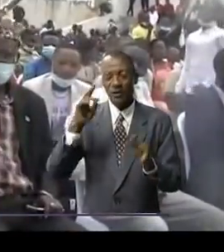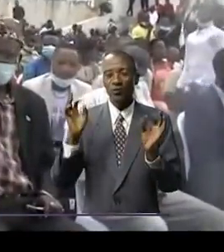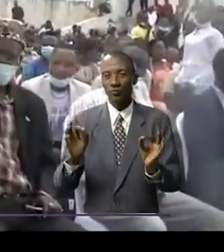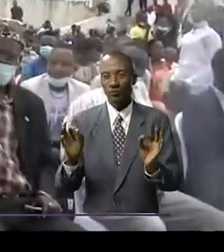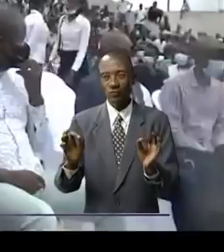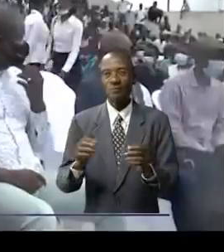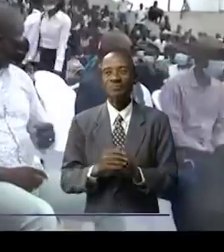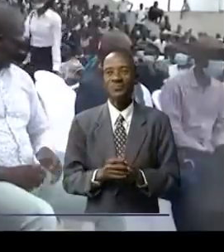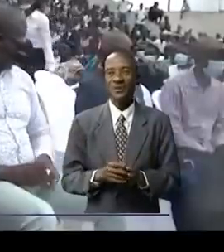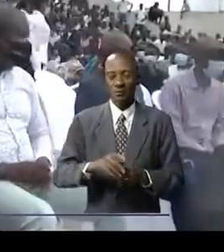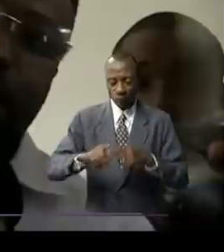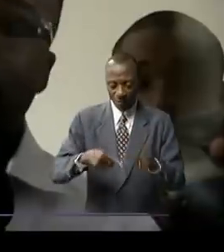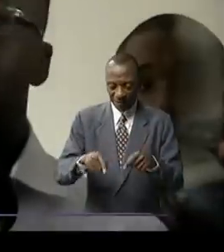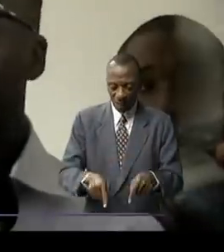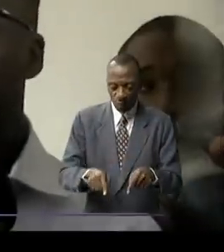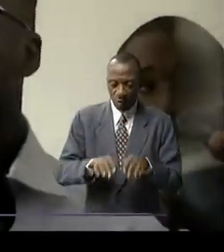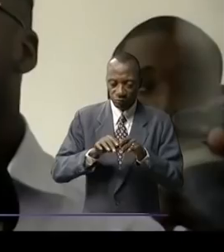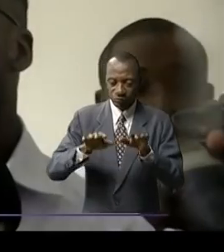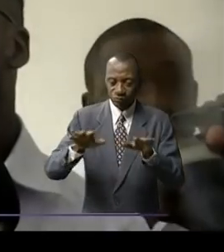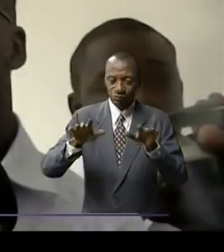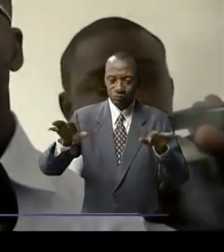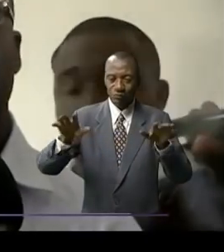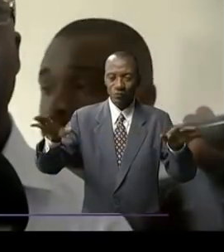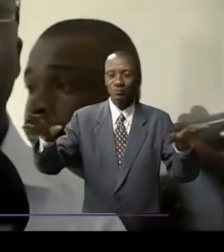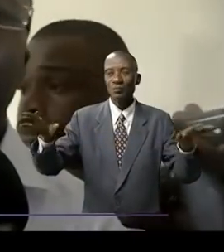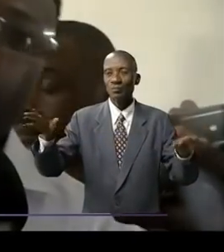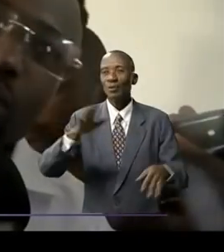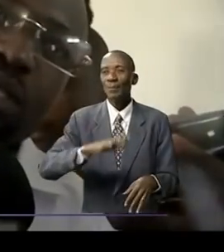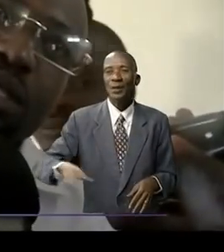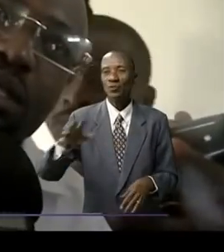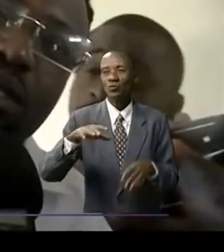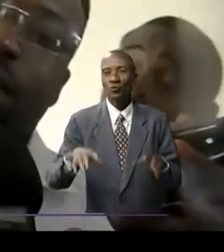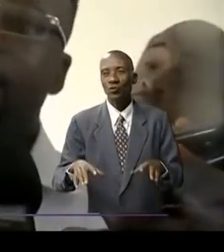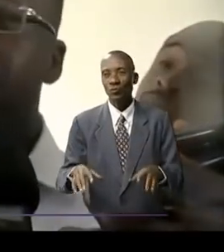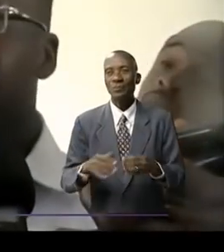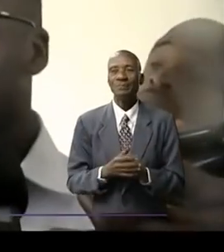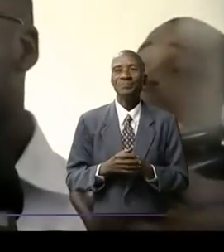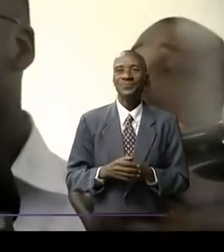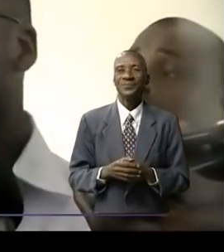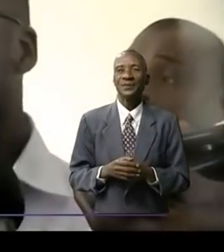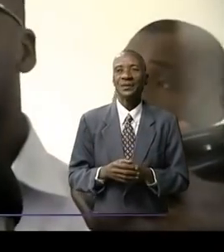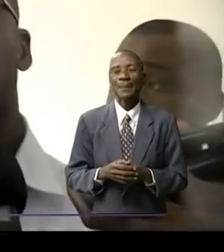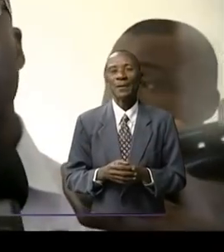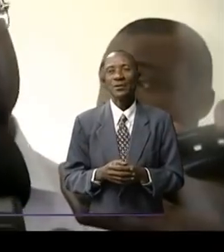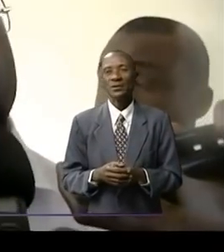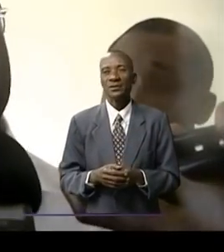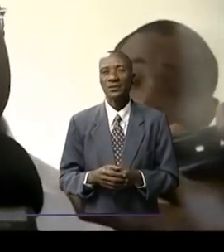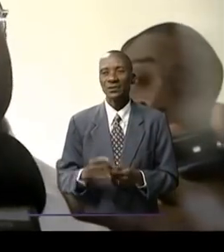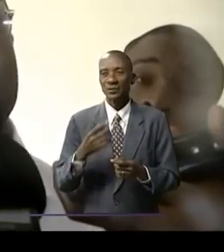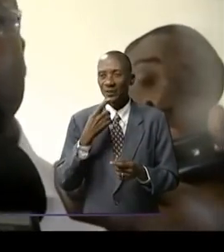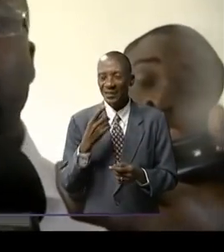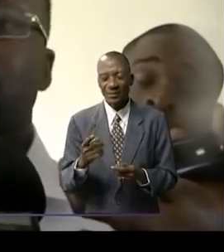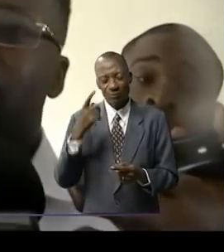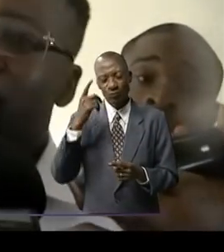et au niveau national. Il s'agit des matinées citoyennes ou politiques, il s'agit des débats